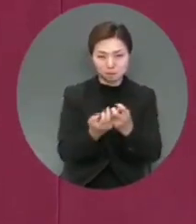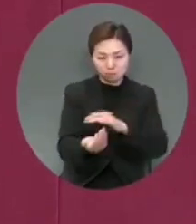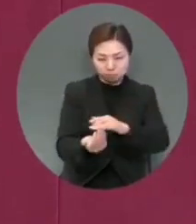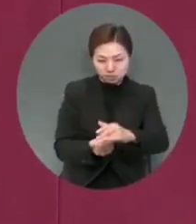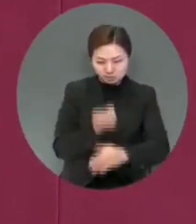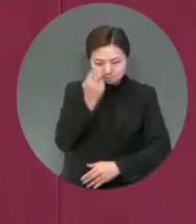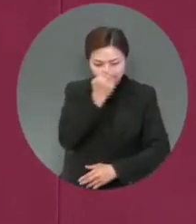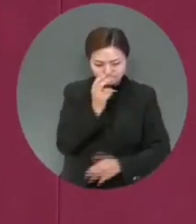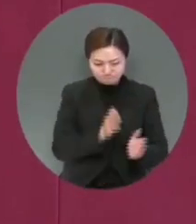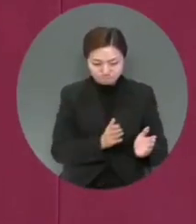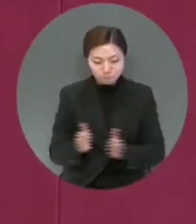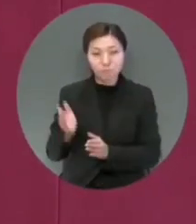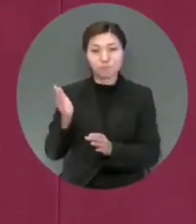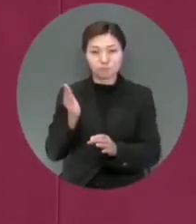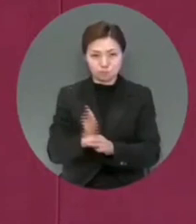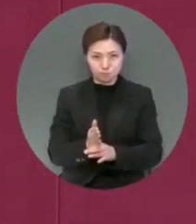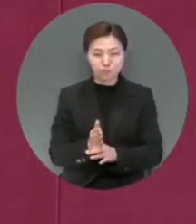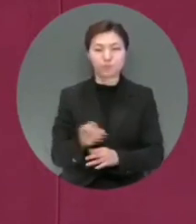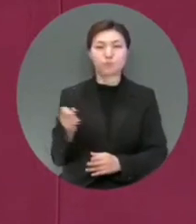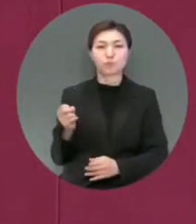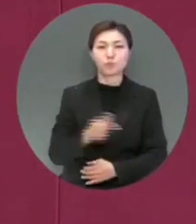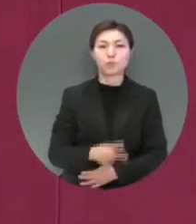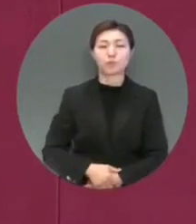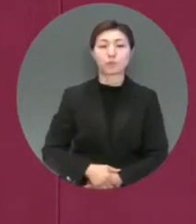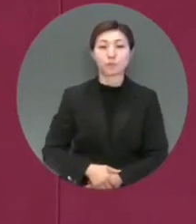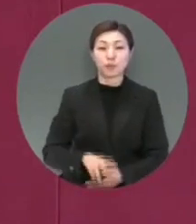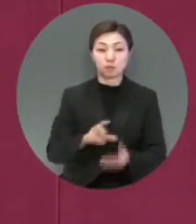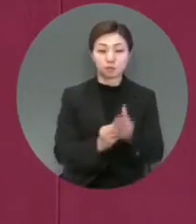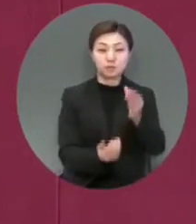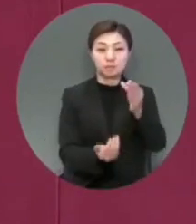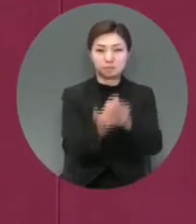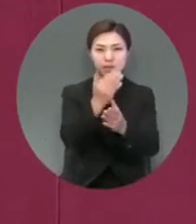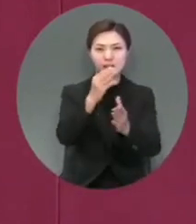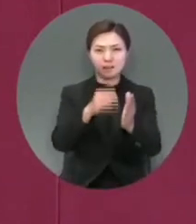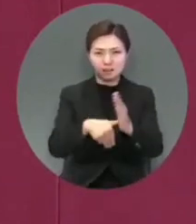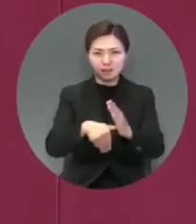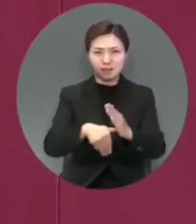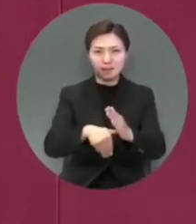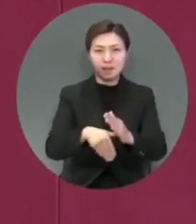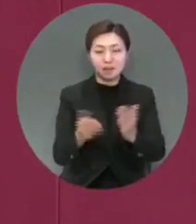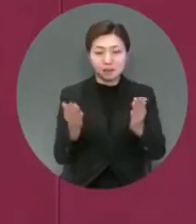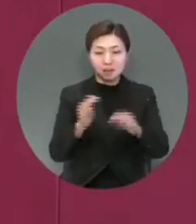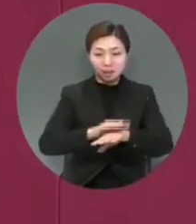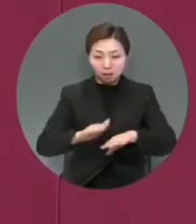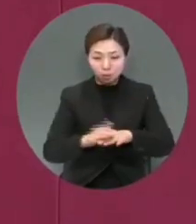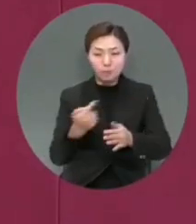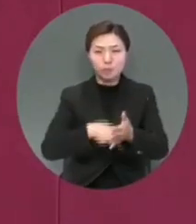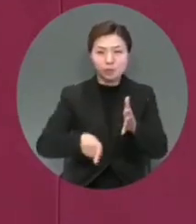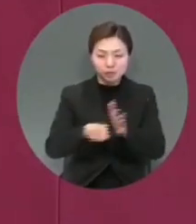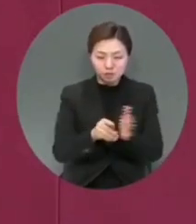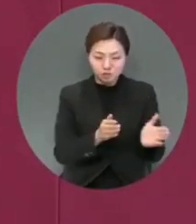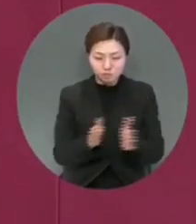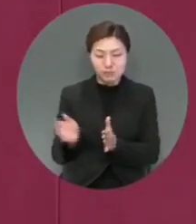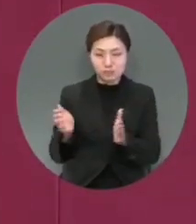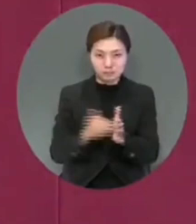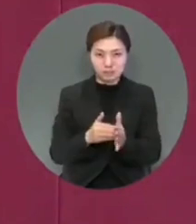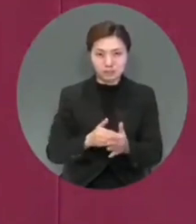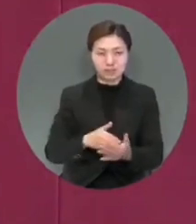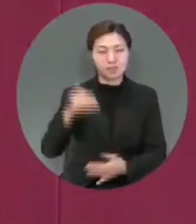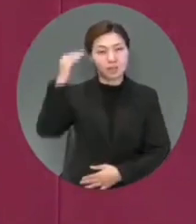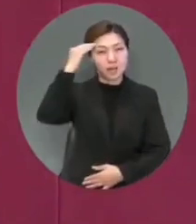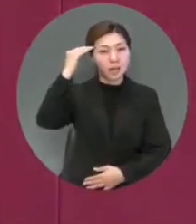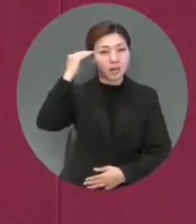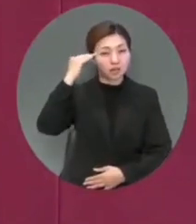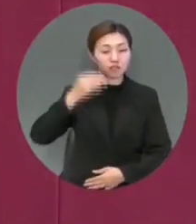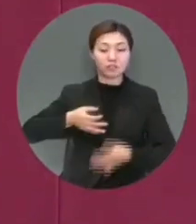신속한 적기 대응 조치를 상시 준비하고 있습니다. 한국은행이 지난주 발표한